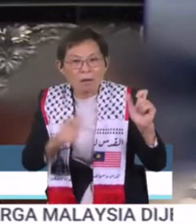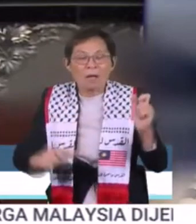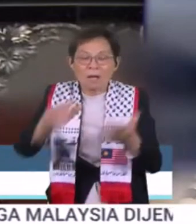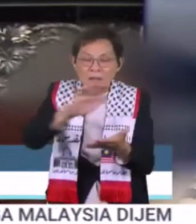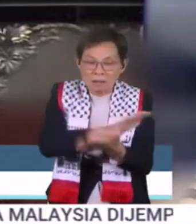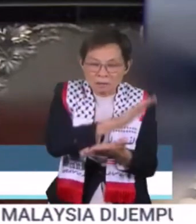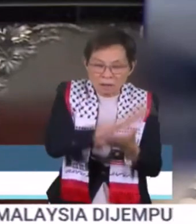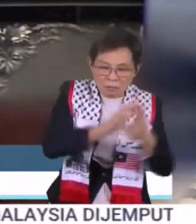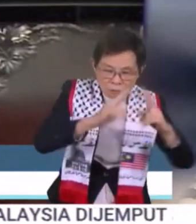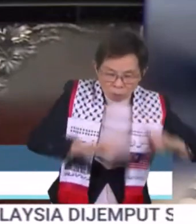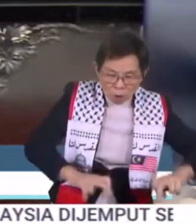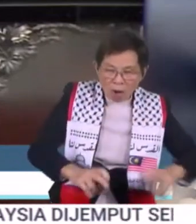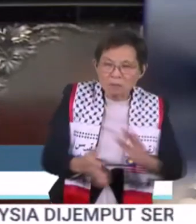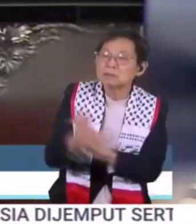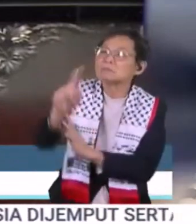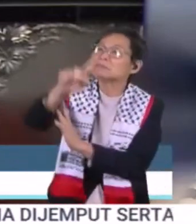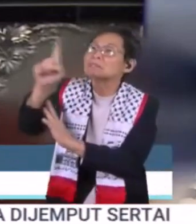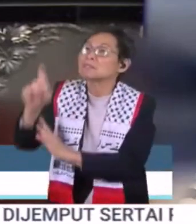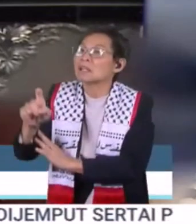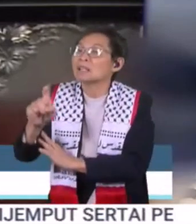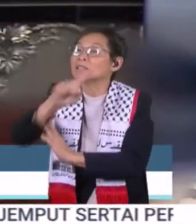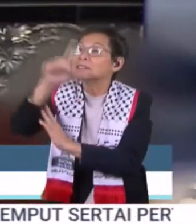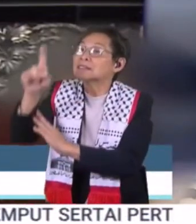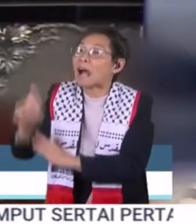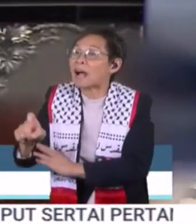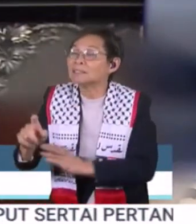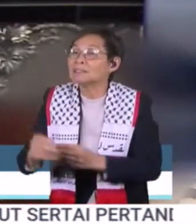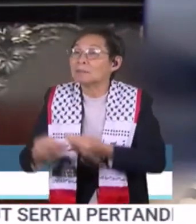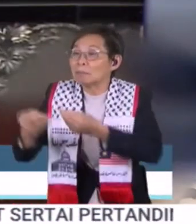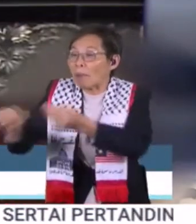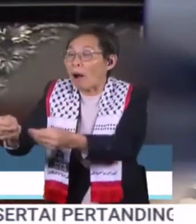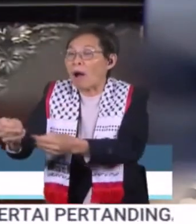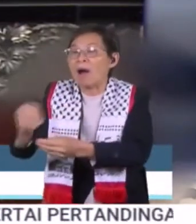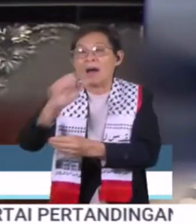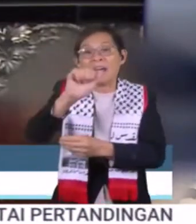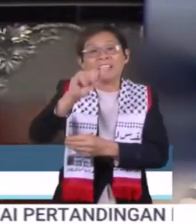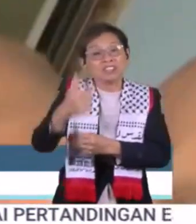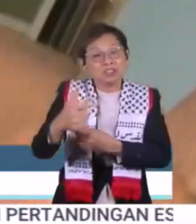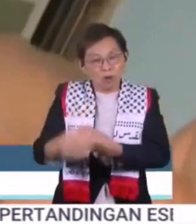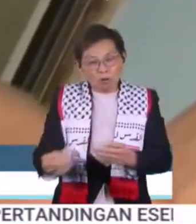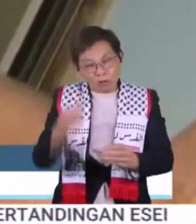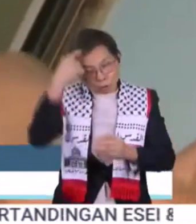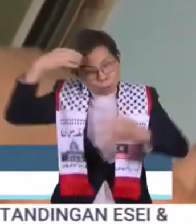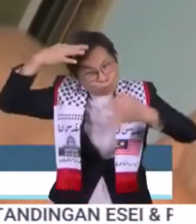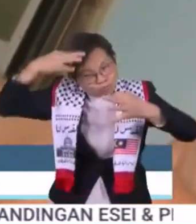kertas siasatan dirujuk kepada Jabatan Pengguam Negara untuk keputusan akhir.